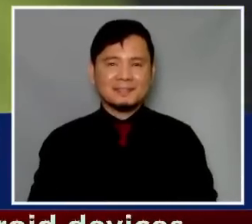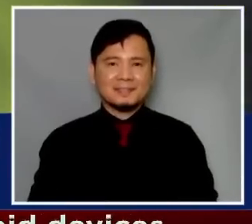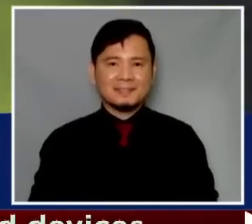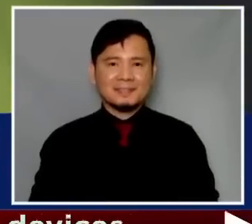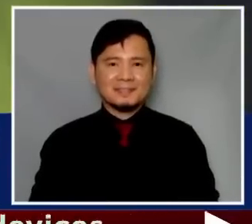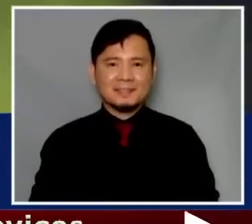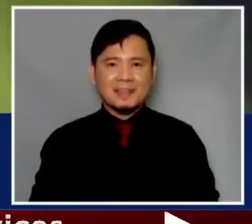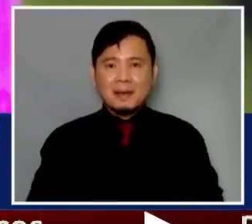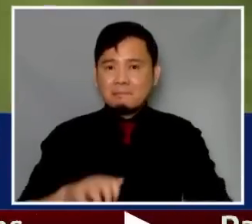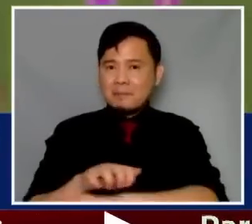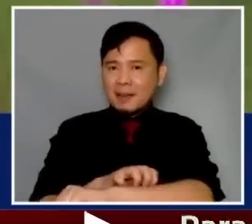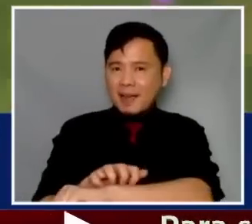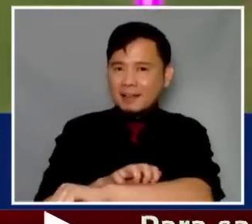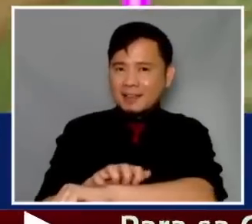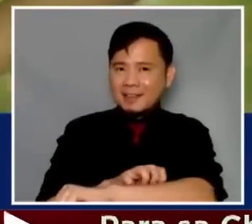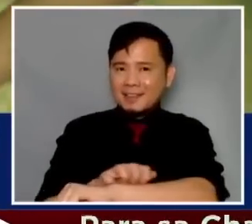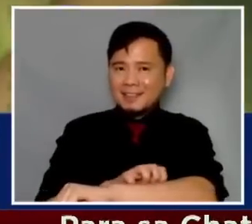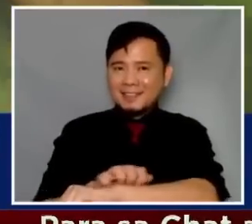Makati,